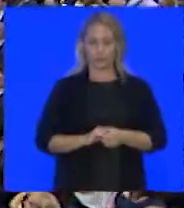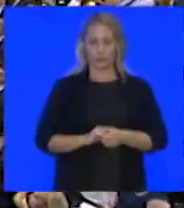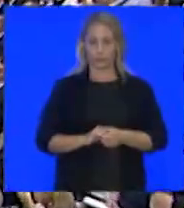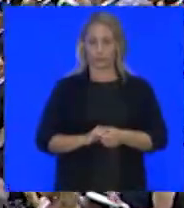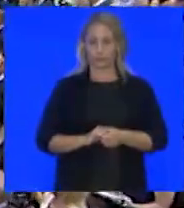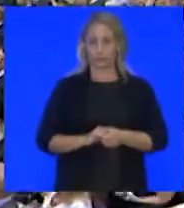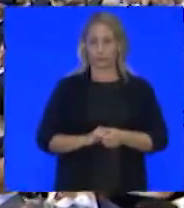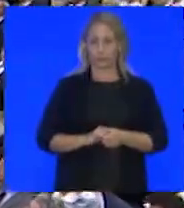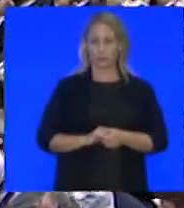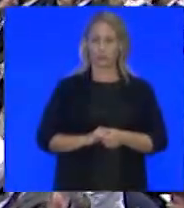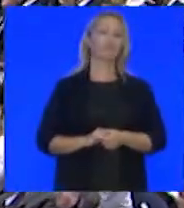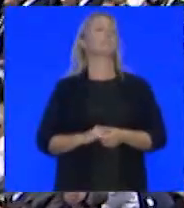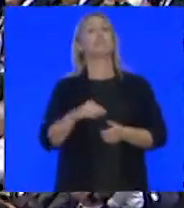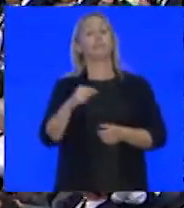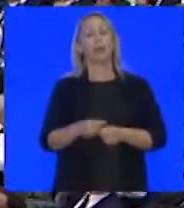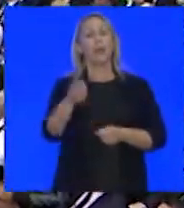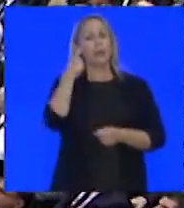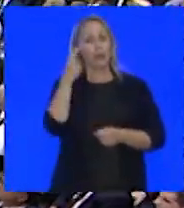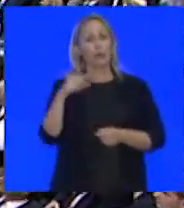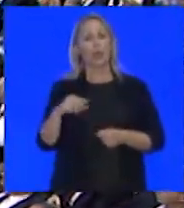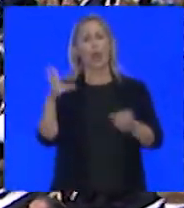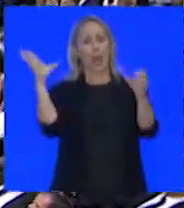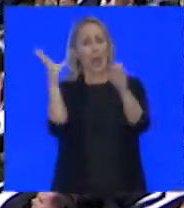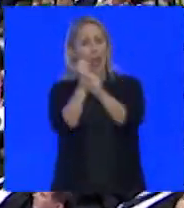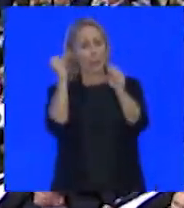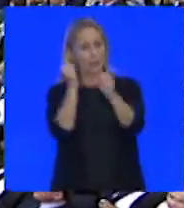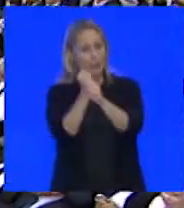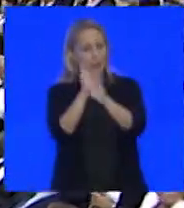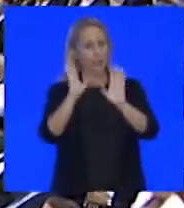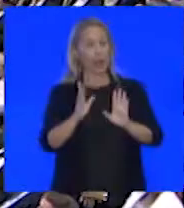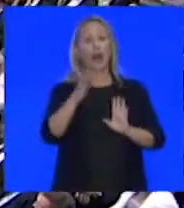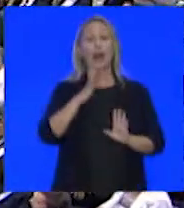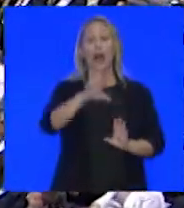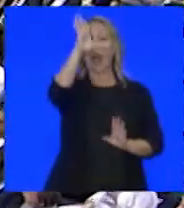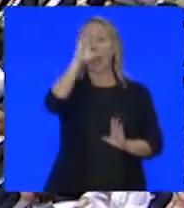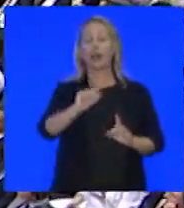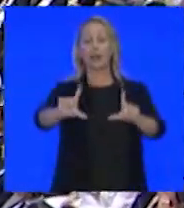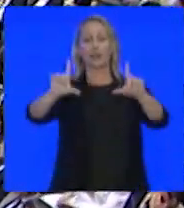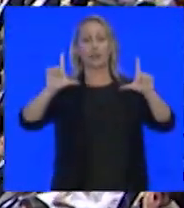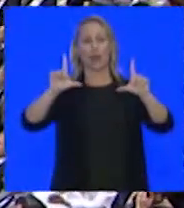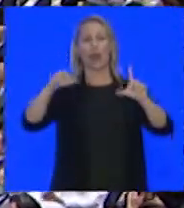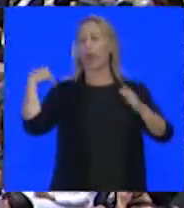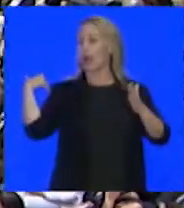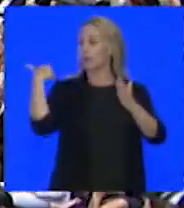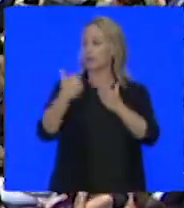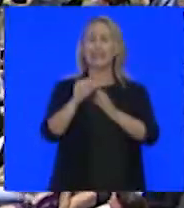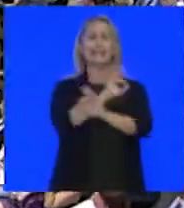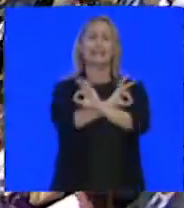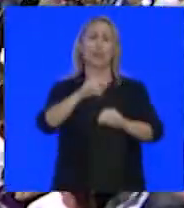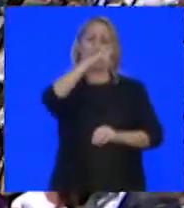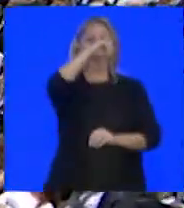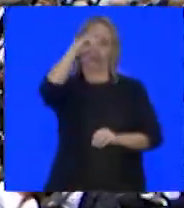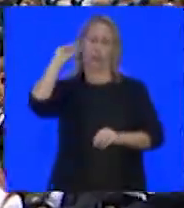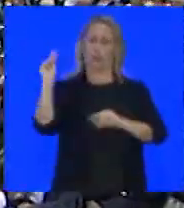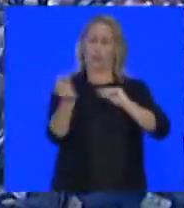Με ικανοποίηση για τις επιτυχίες, αλλά και με ειλικρίνεια για τις δυσκολίες που σίγουρα θα έχουν